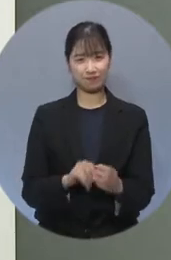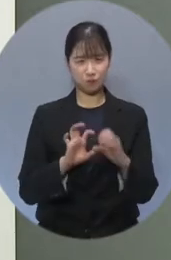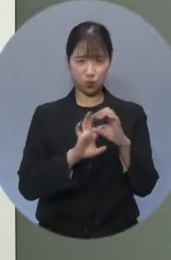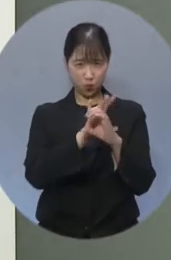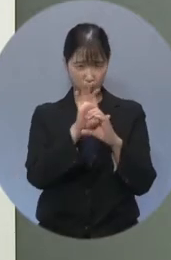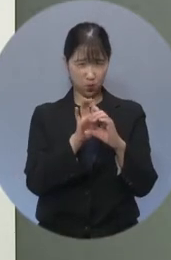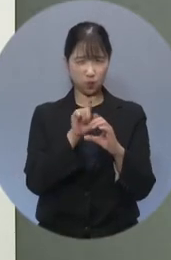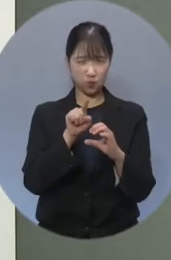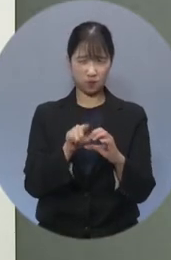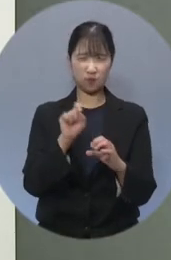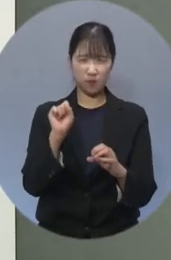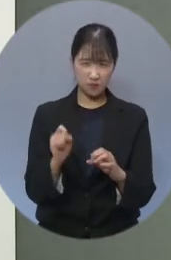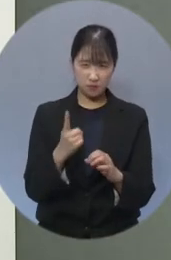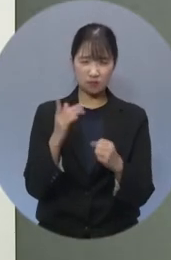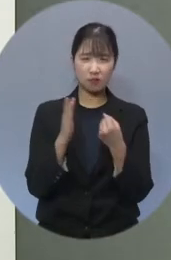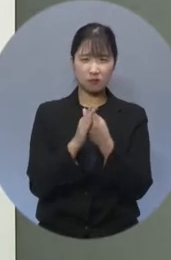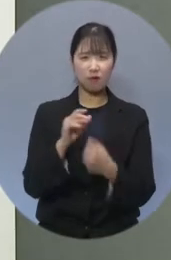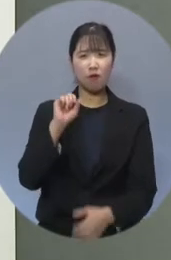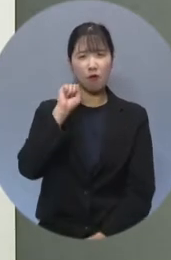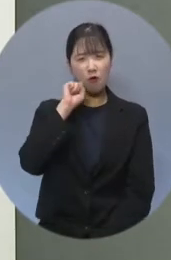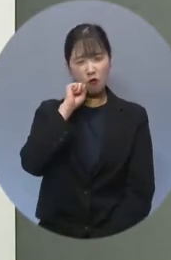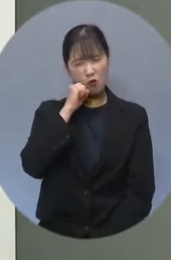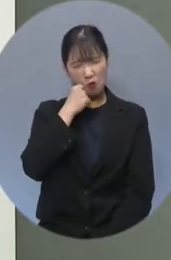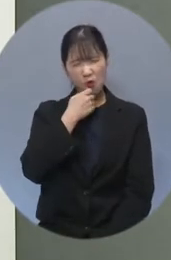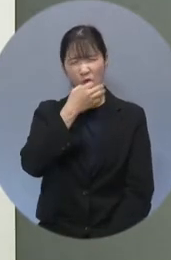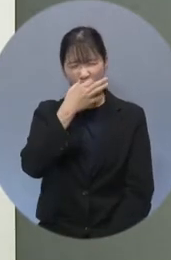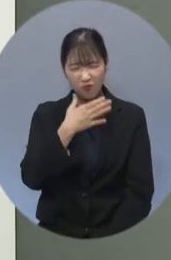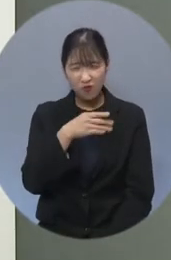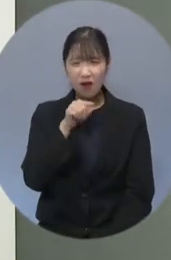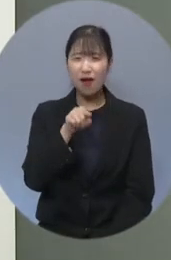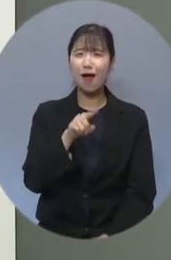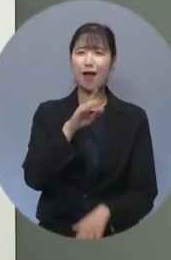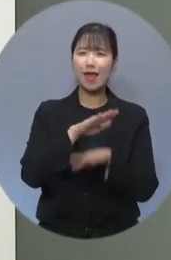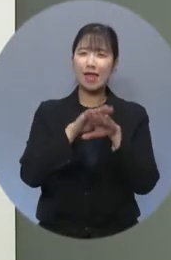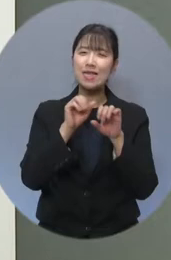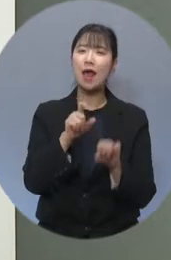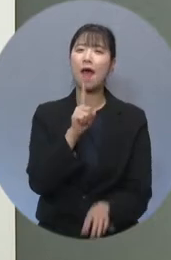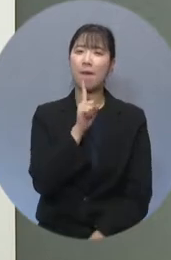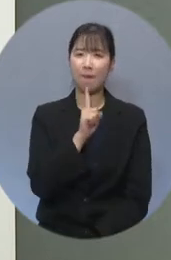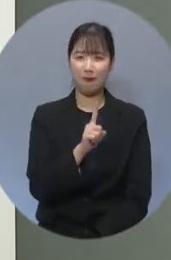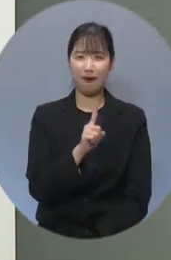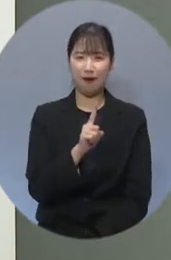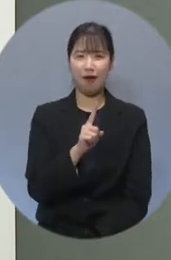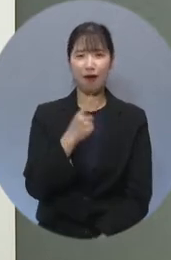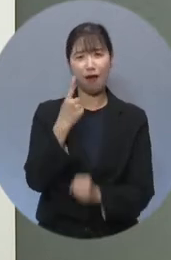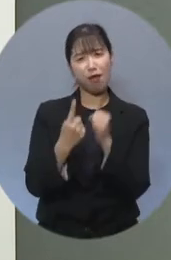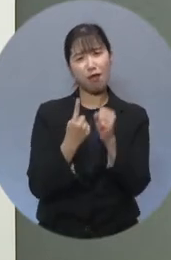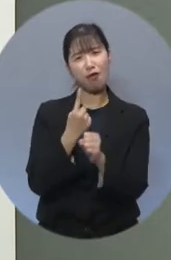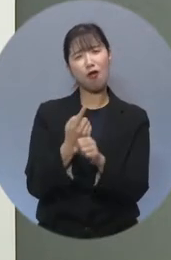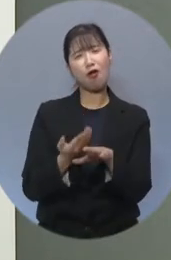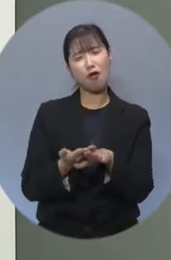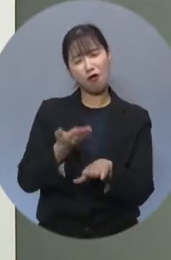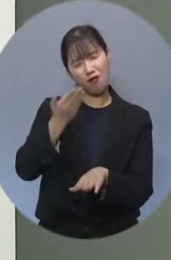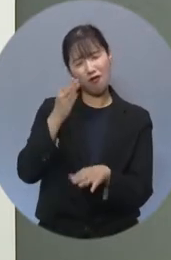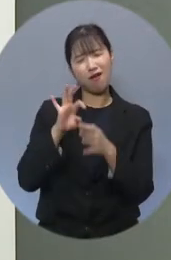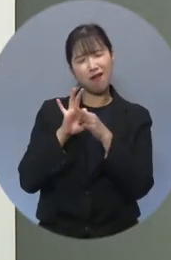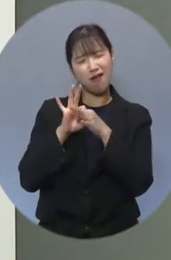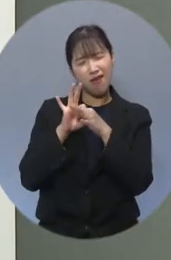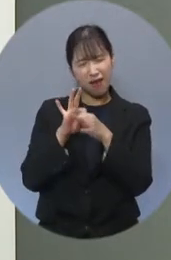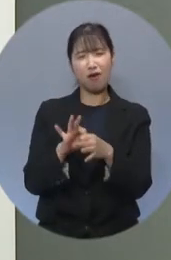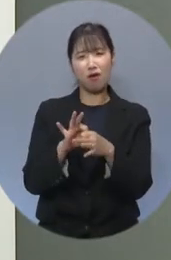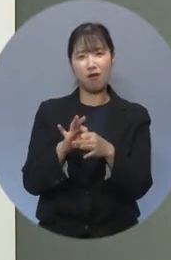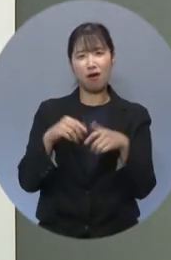코로나19 사태로 어려움이 많으시죠 하는 인사가 요새는 이제 한 1년 동안 이상 넘게